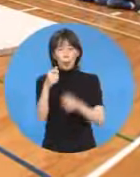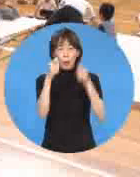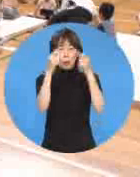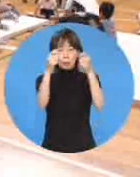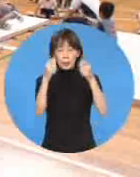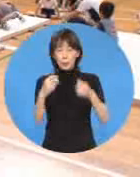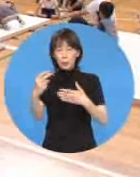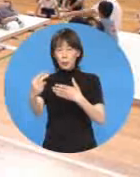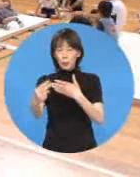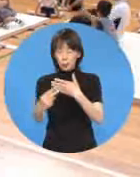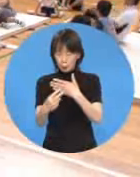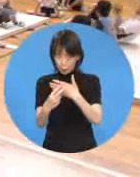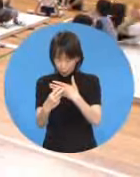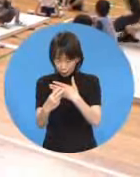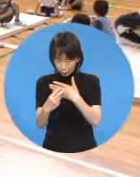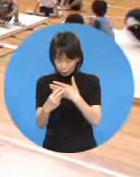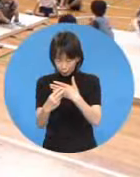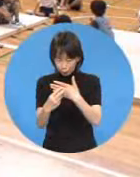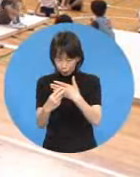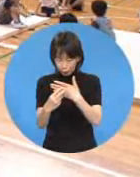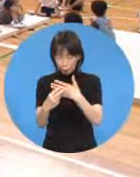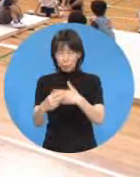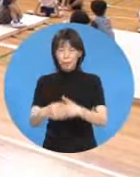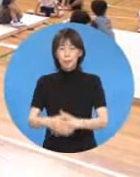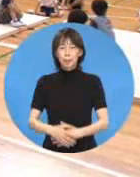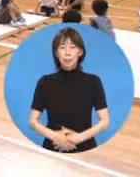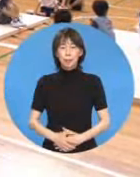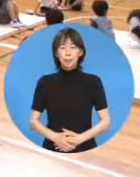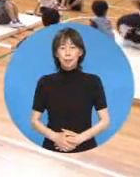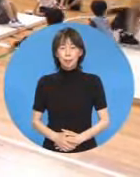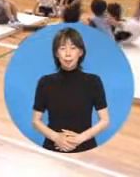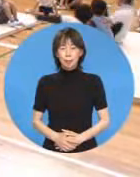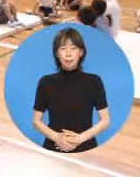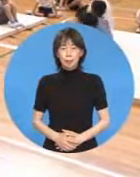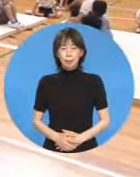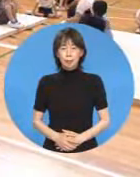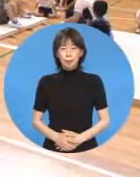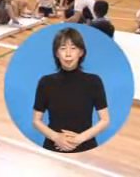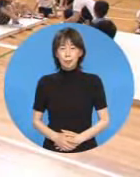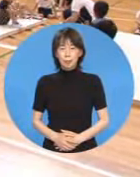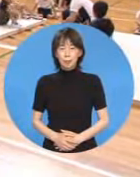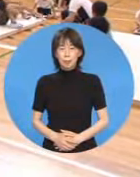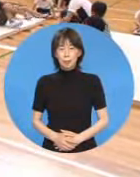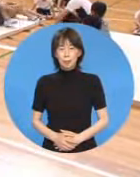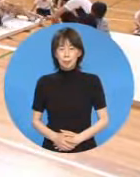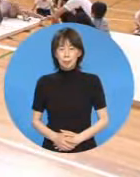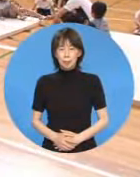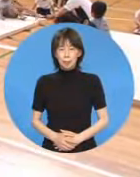杉並や区のホームページで順次お知らせしますのでそちらをご覧